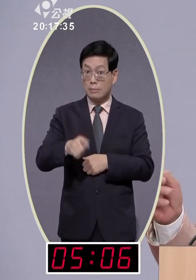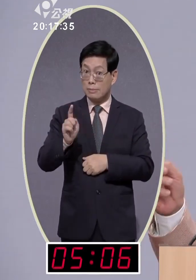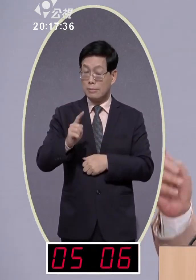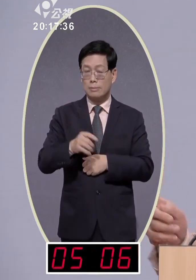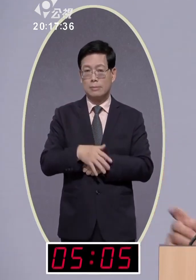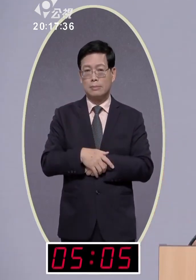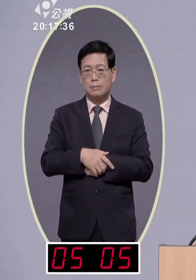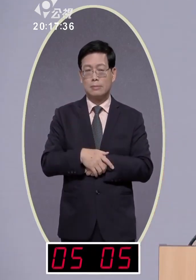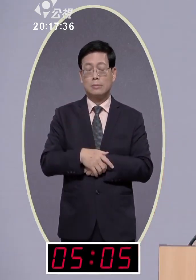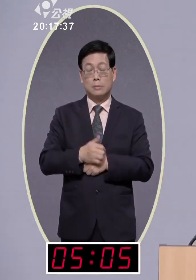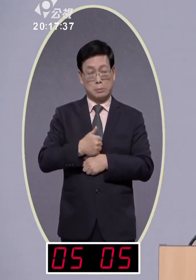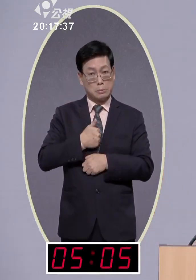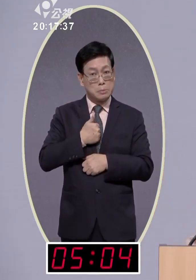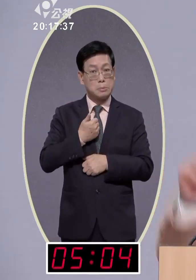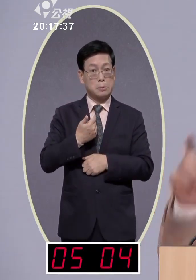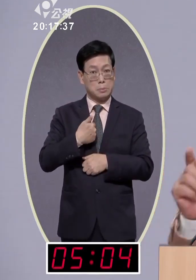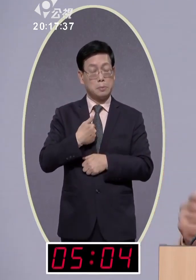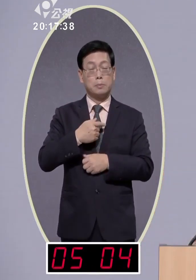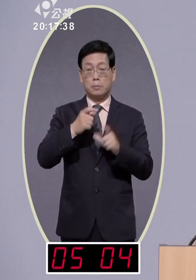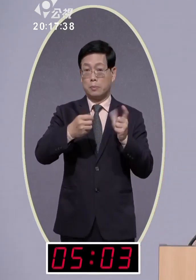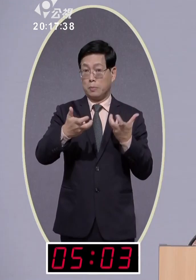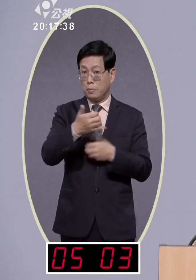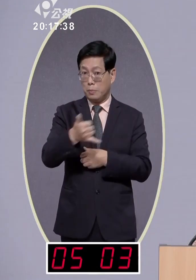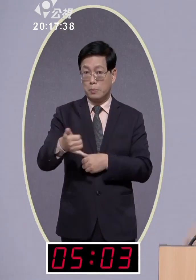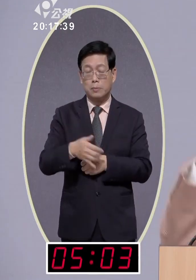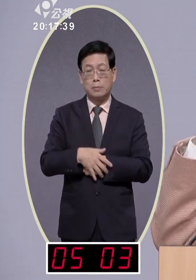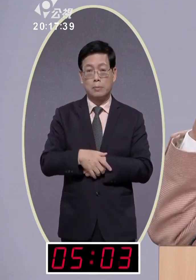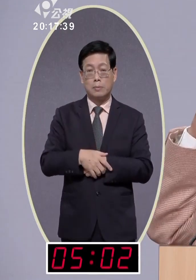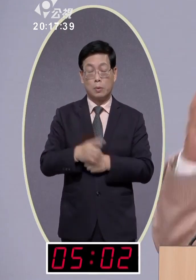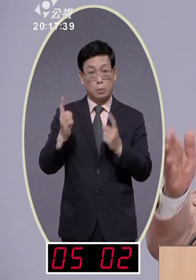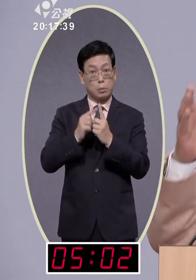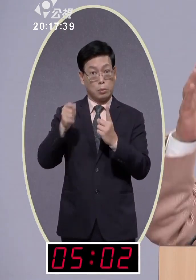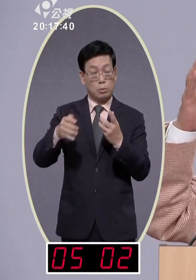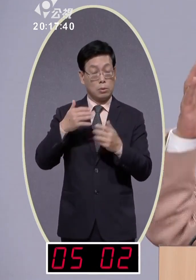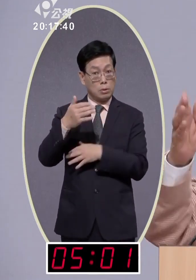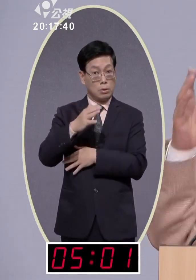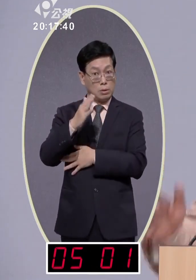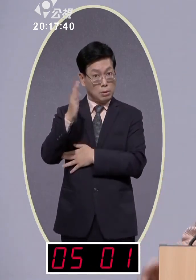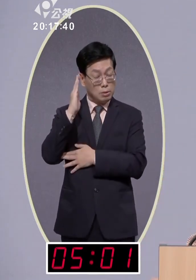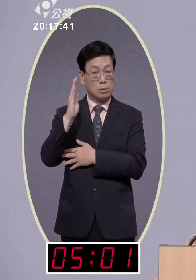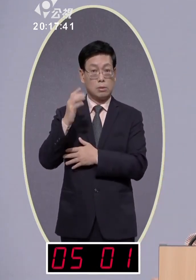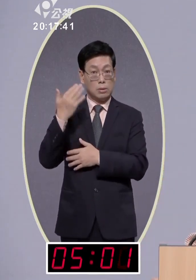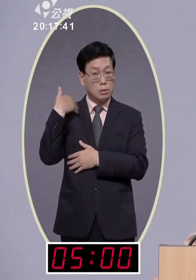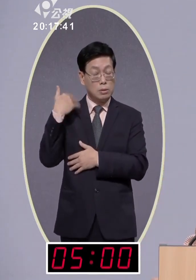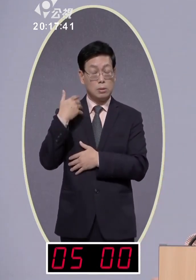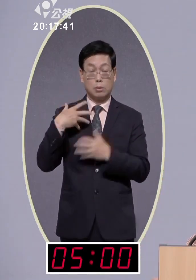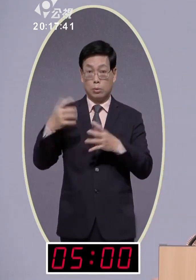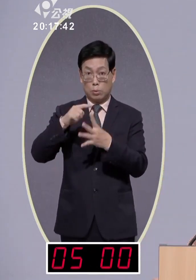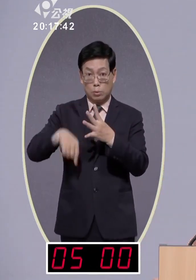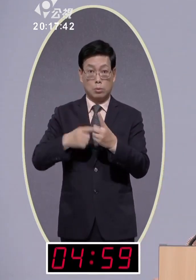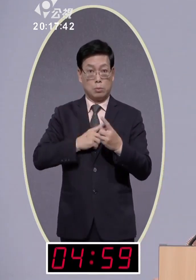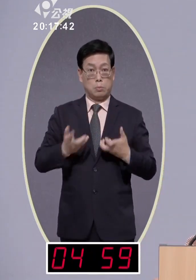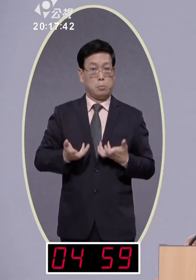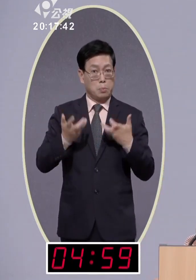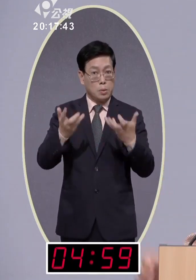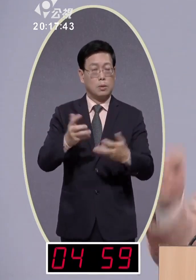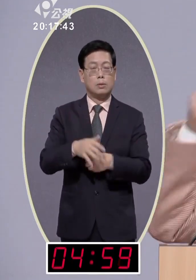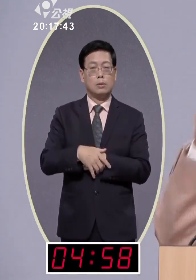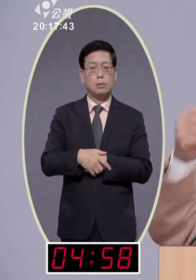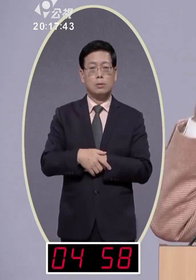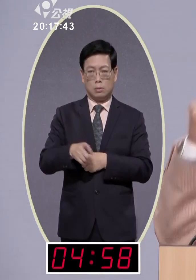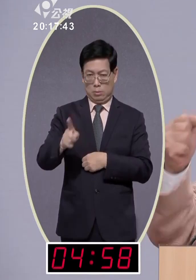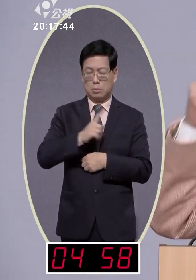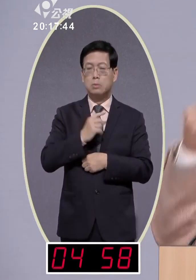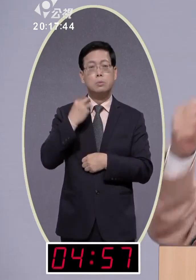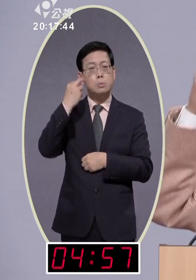个我们真正公务人员。我对这些省政府的以前老同仁，你们的贡献，你们